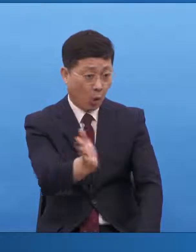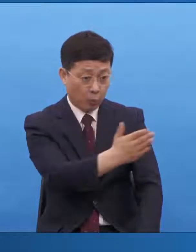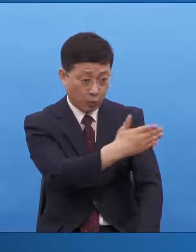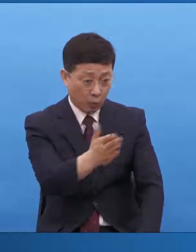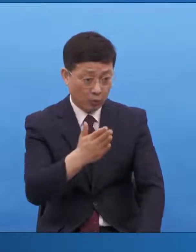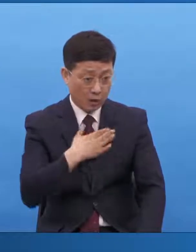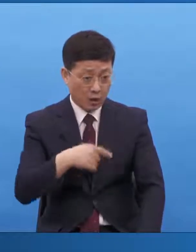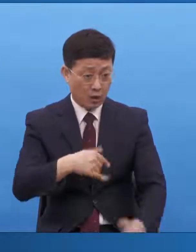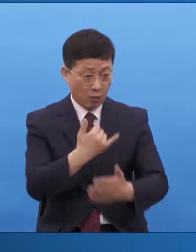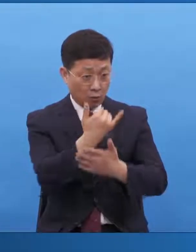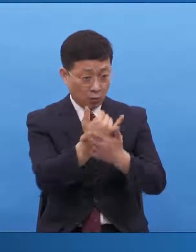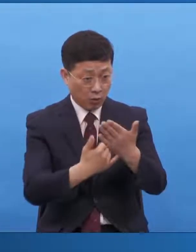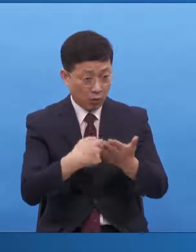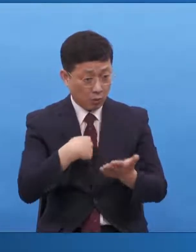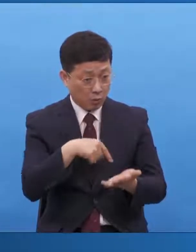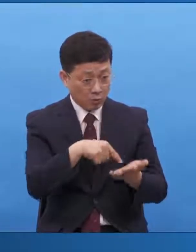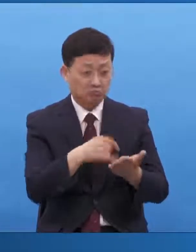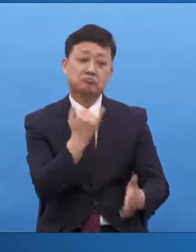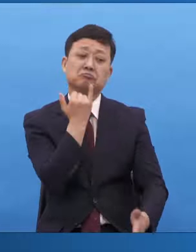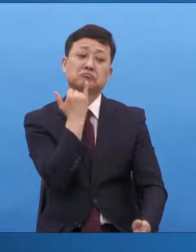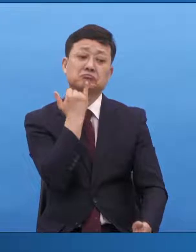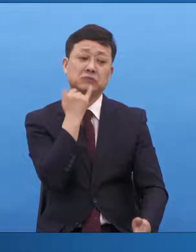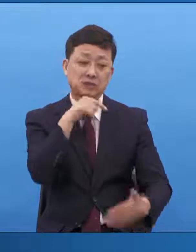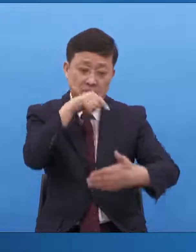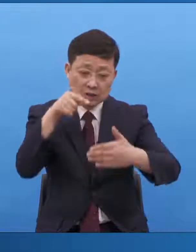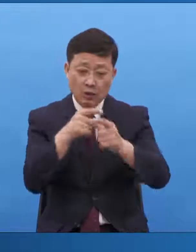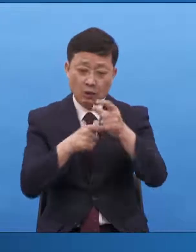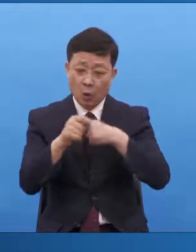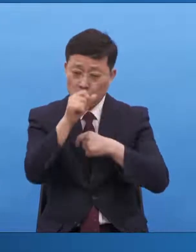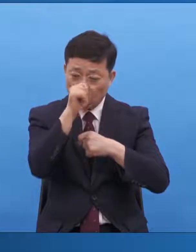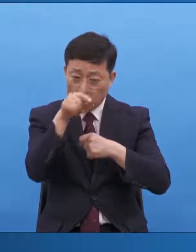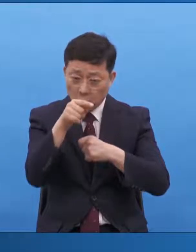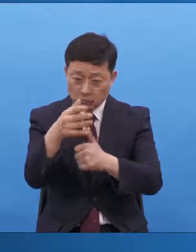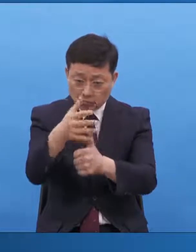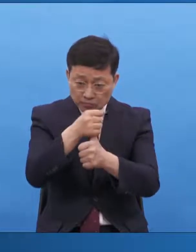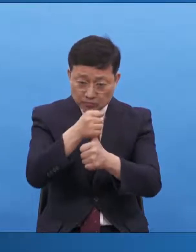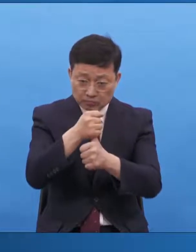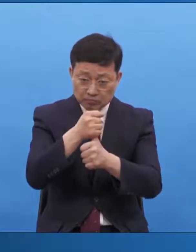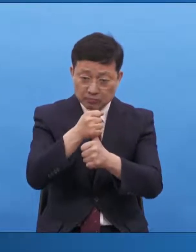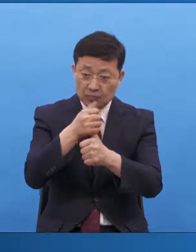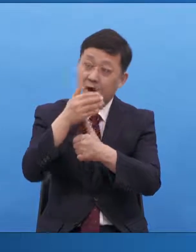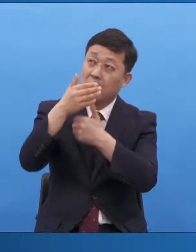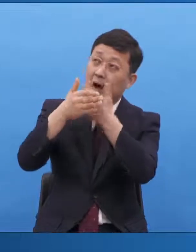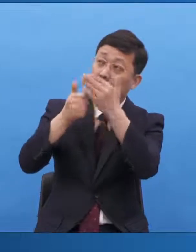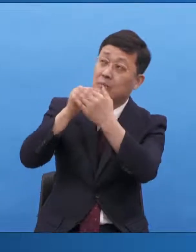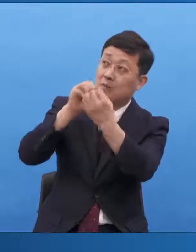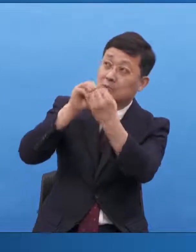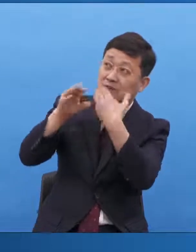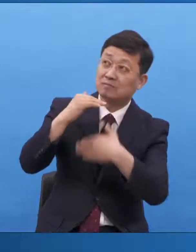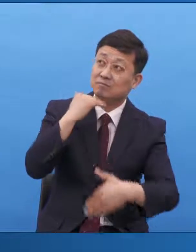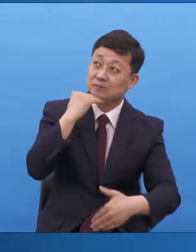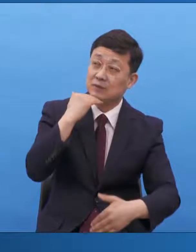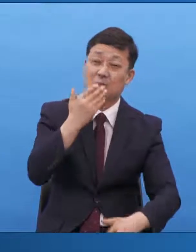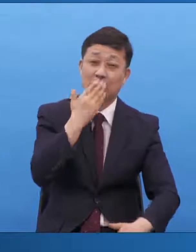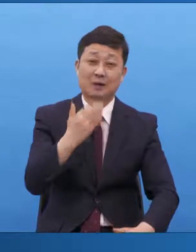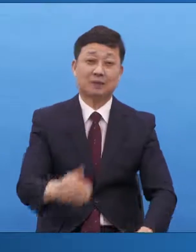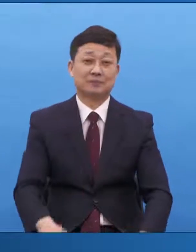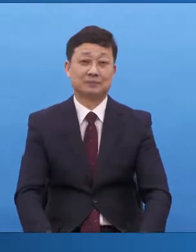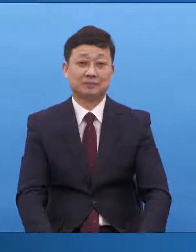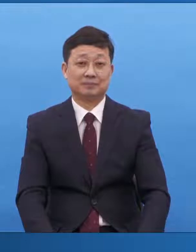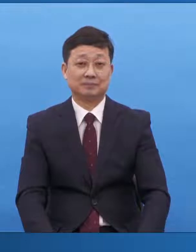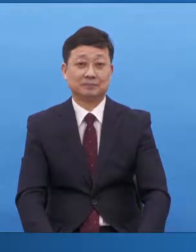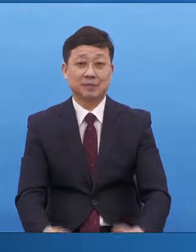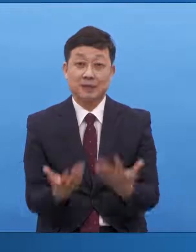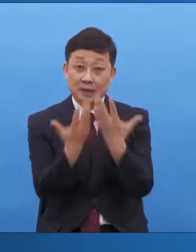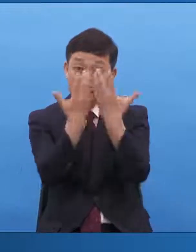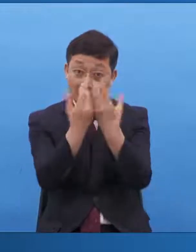부모님이 없는 것보다 더 좋은 게 있다면. 괜찮잖아요. Even if your parents are not there, if you got something that even better 그렇죠. than your parents, then you can wait. 아니 내가 예를 들어